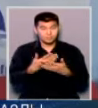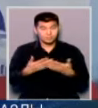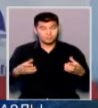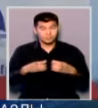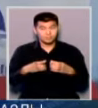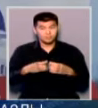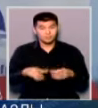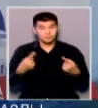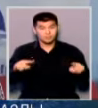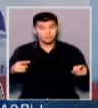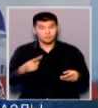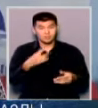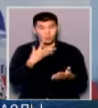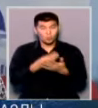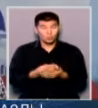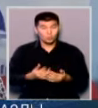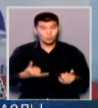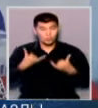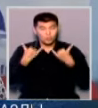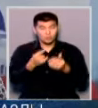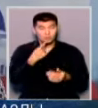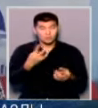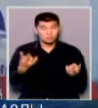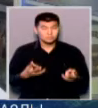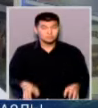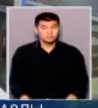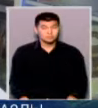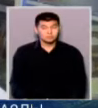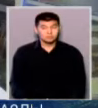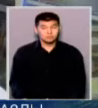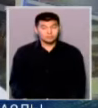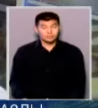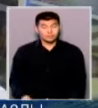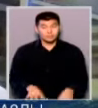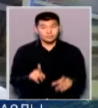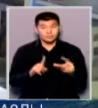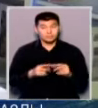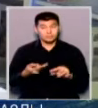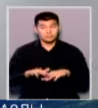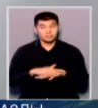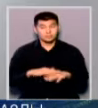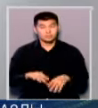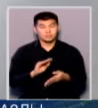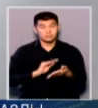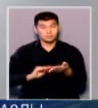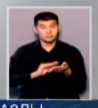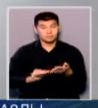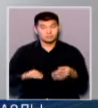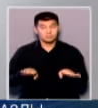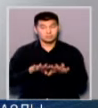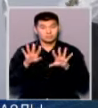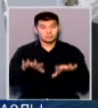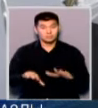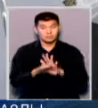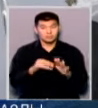қандастарымызға өзге тілдің бәрін біл, өз тіліңді құрметте демек. Ұйымдастырушылардың сөзінше диктант өткізу орны бекерден бекер